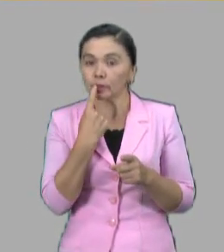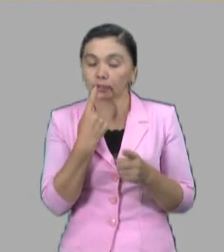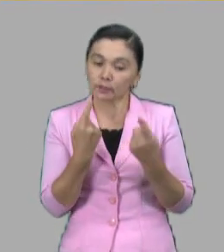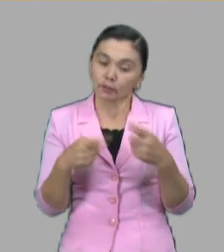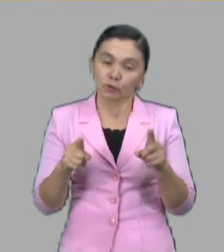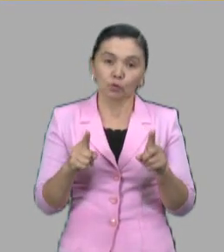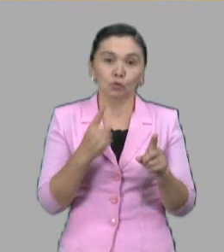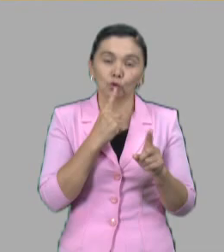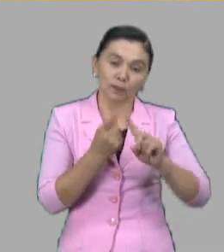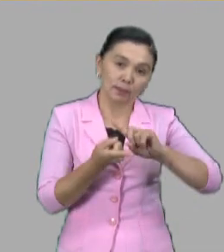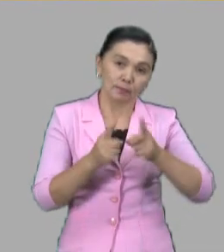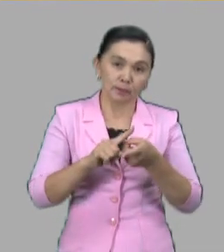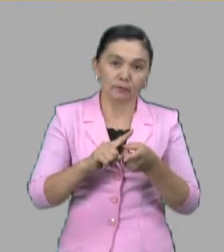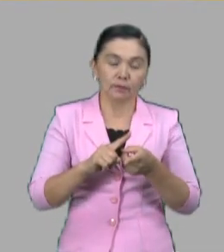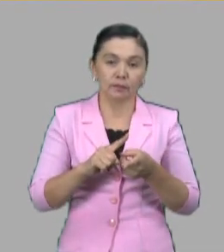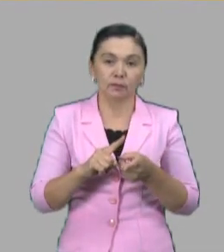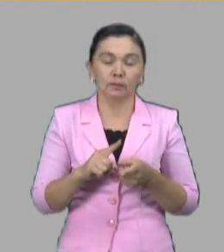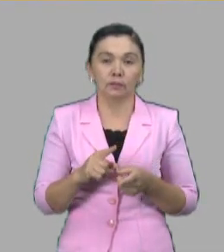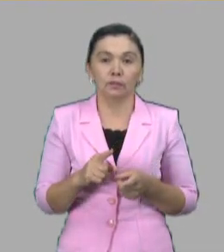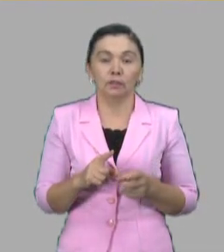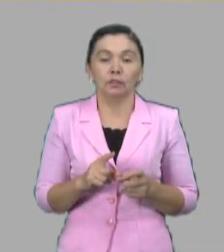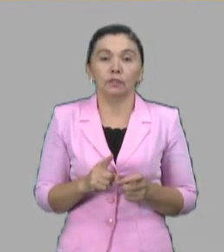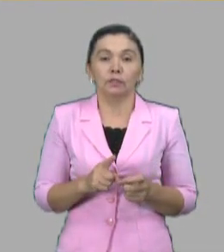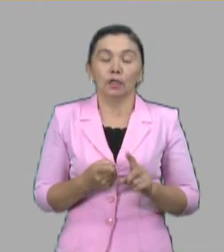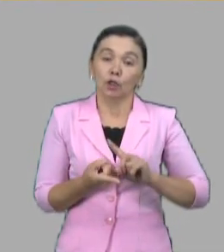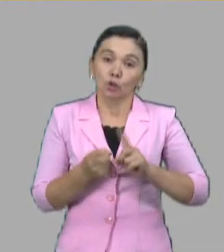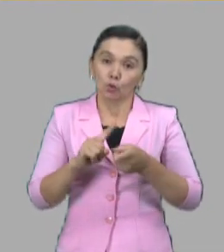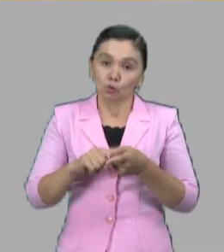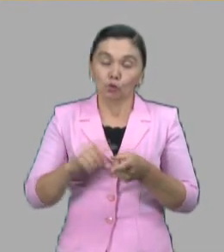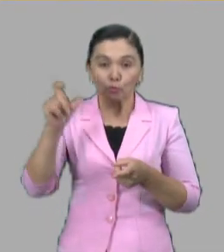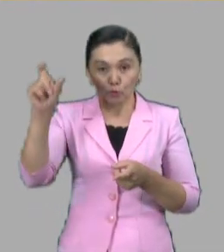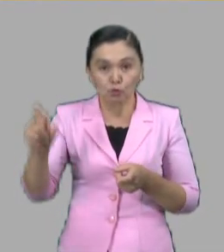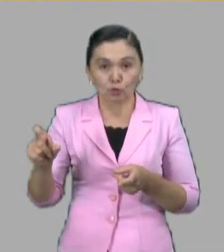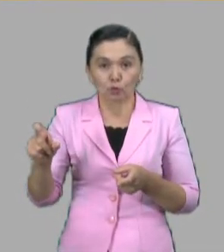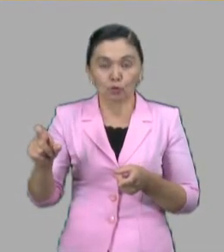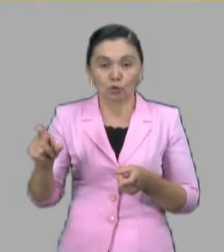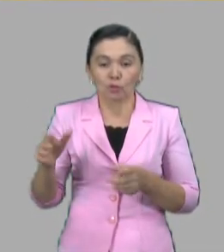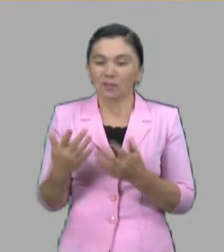Котормочу көп тилдерди билет.